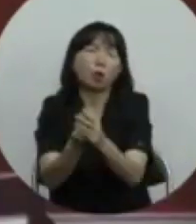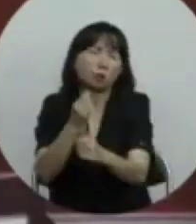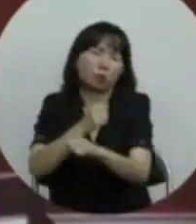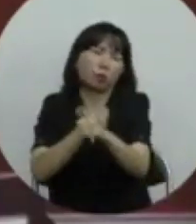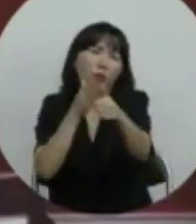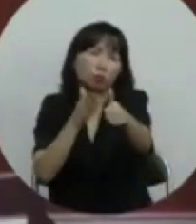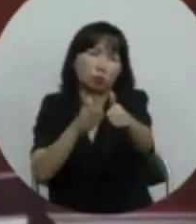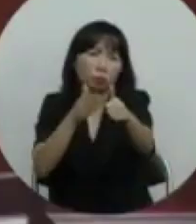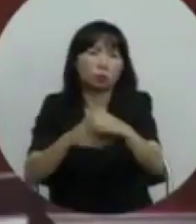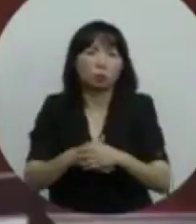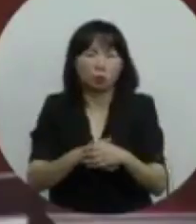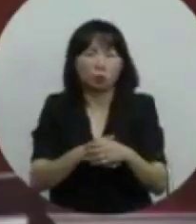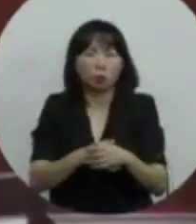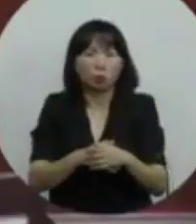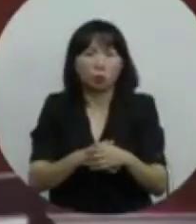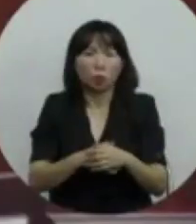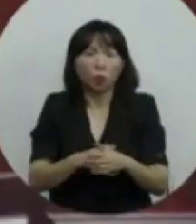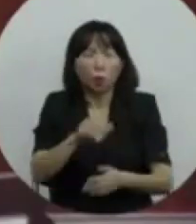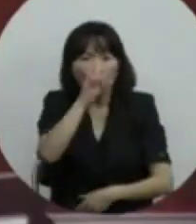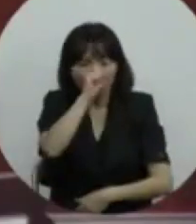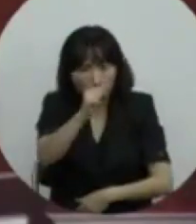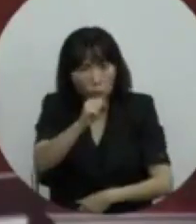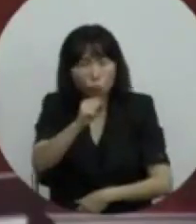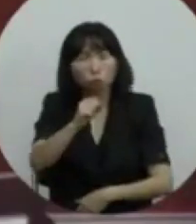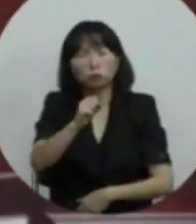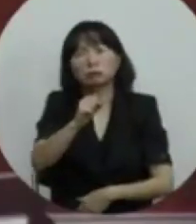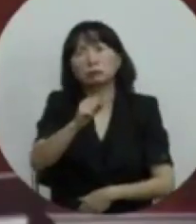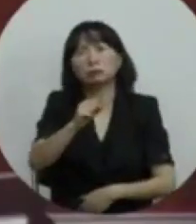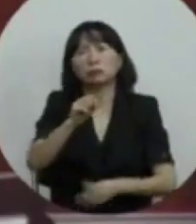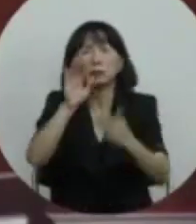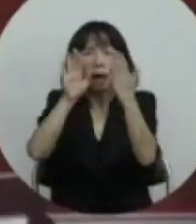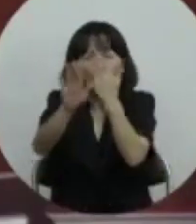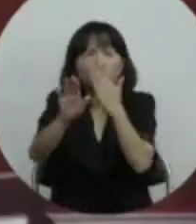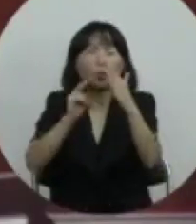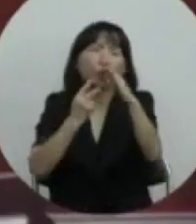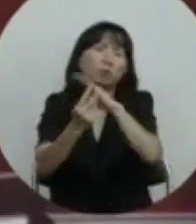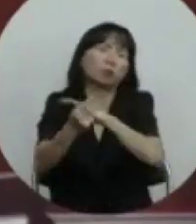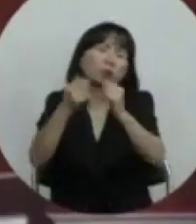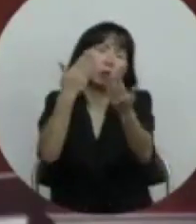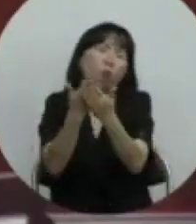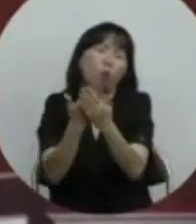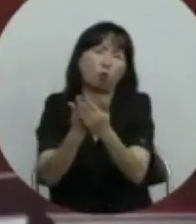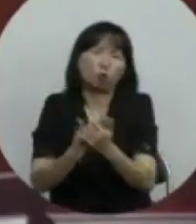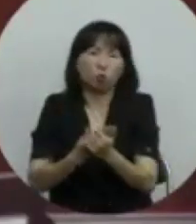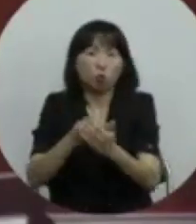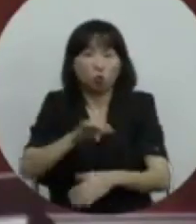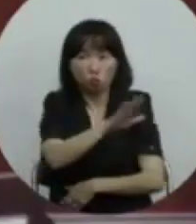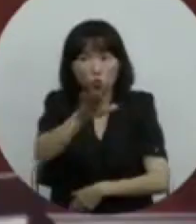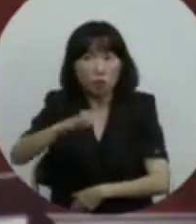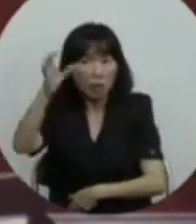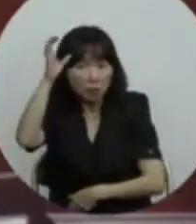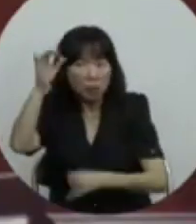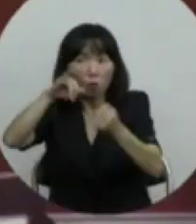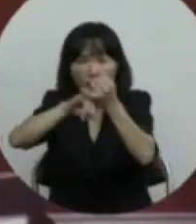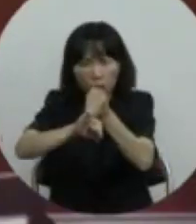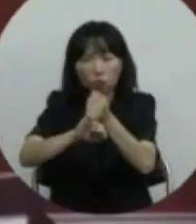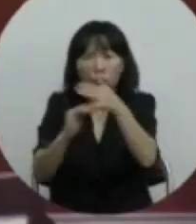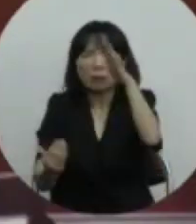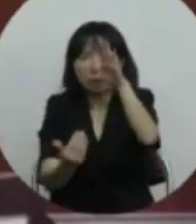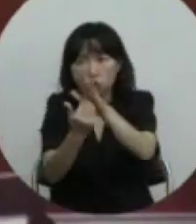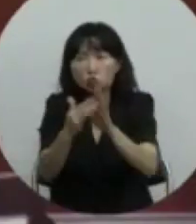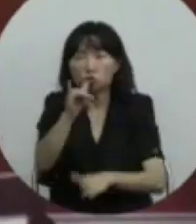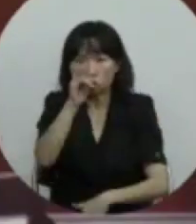주십시오. 청사진을 만들어 보여주십시오. 우리의 기대와 약속이